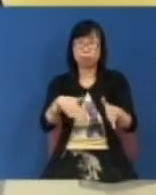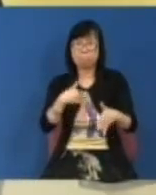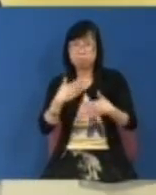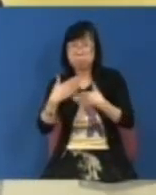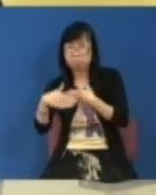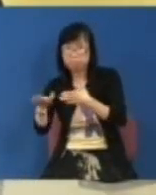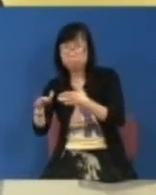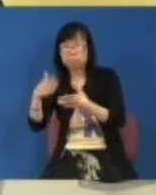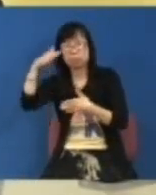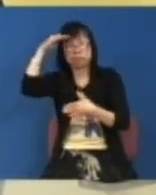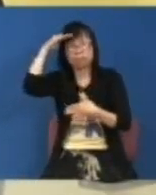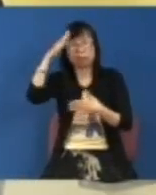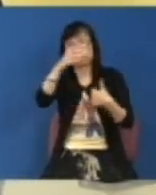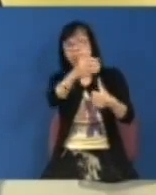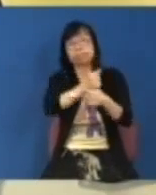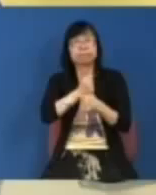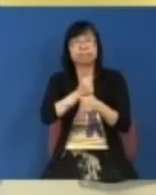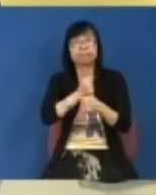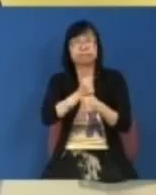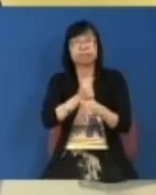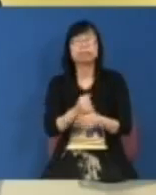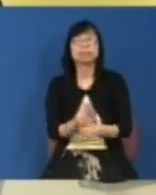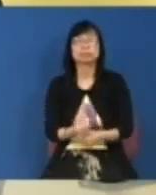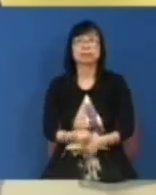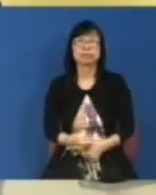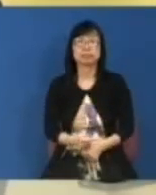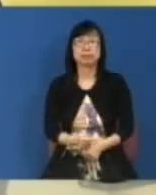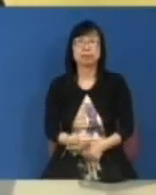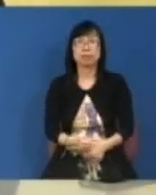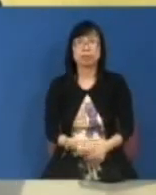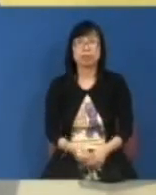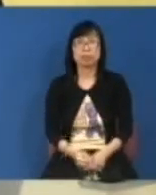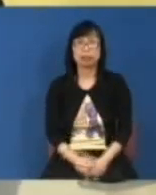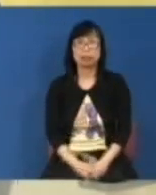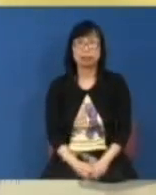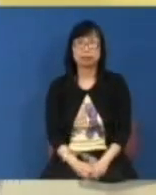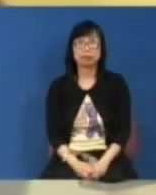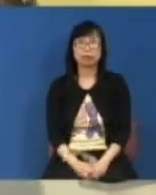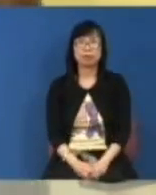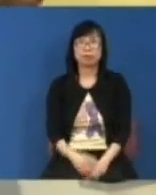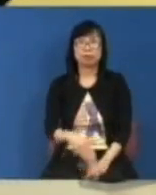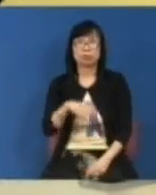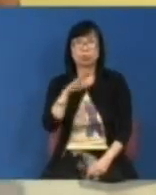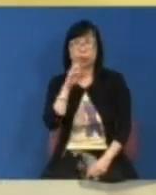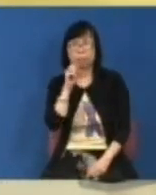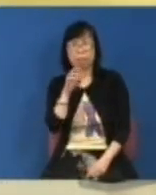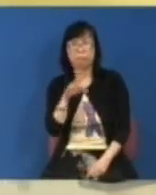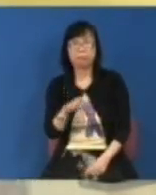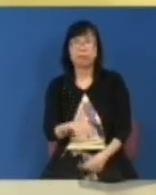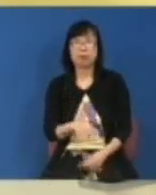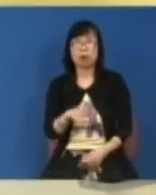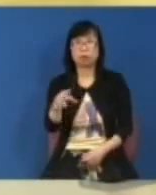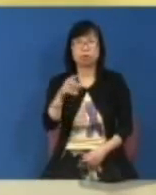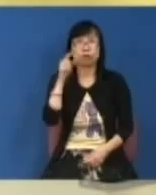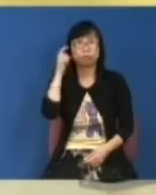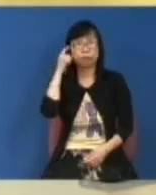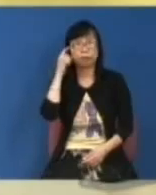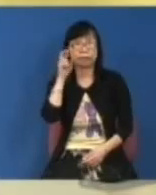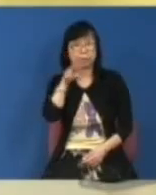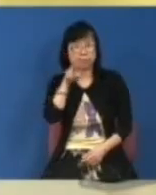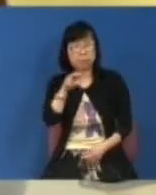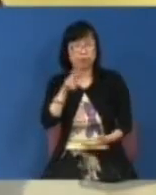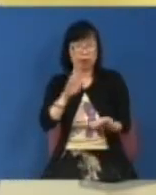嘛，感人肺腑的，是不是？當馬丁路德金，其實我都想他們看看那封信。